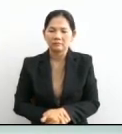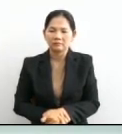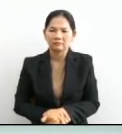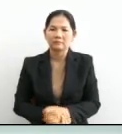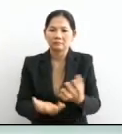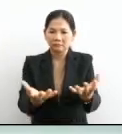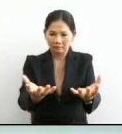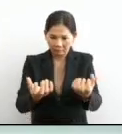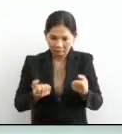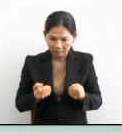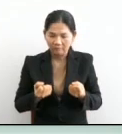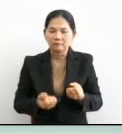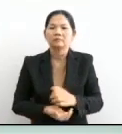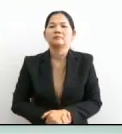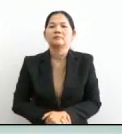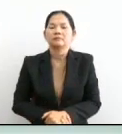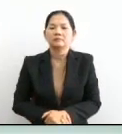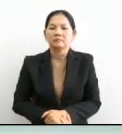kê trơ cả